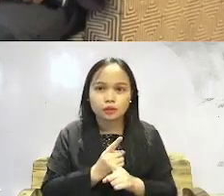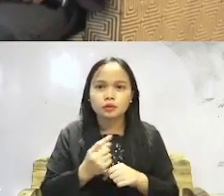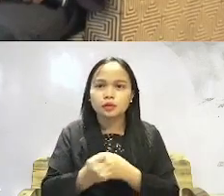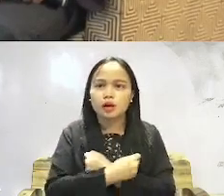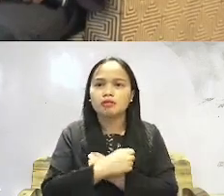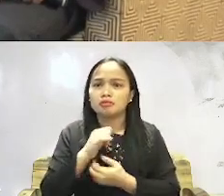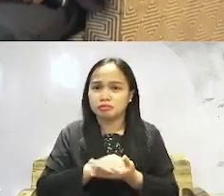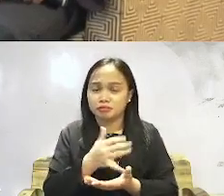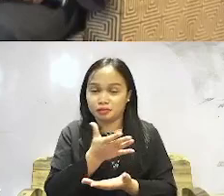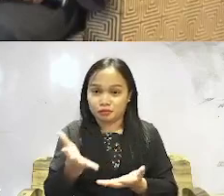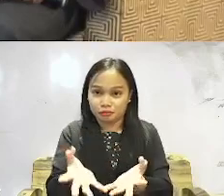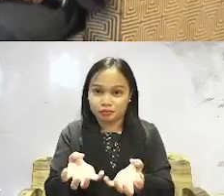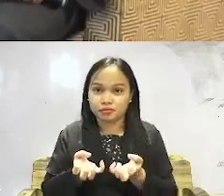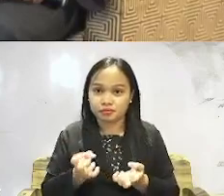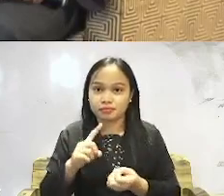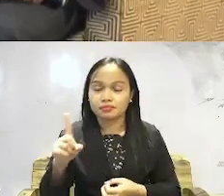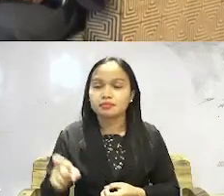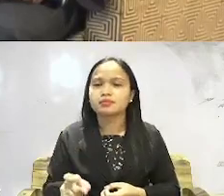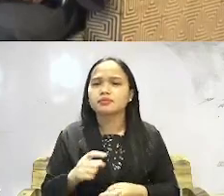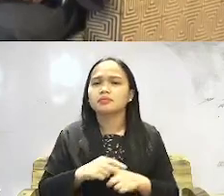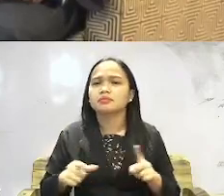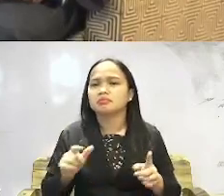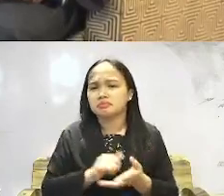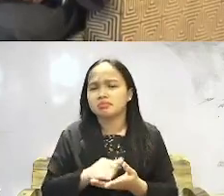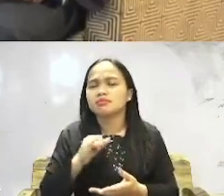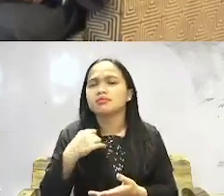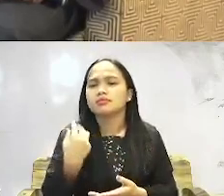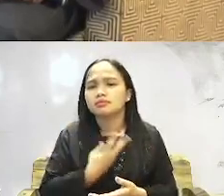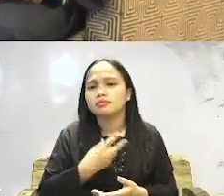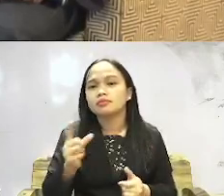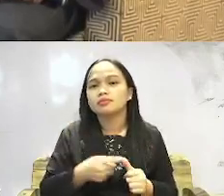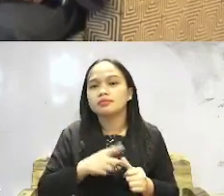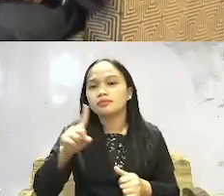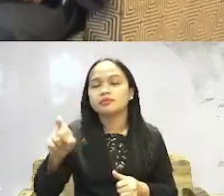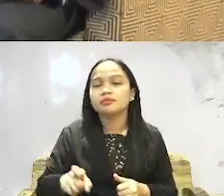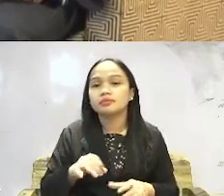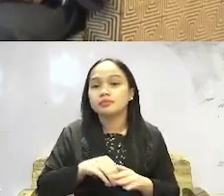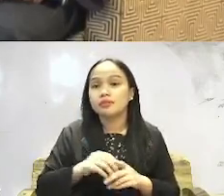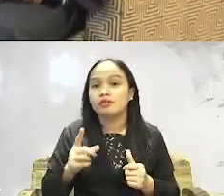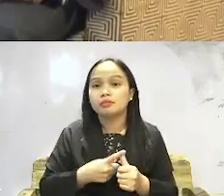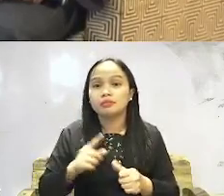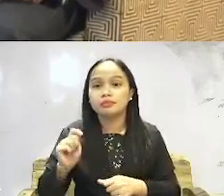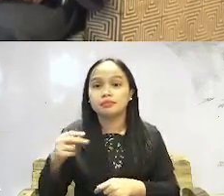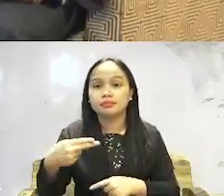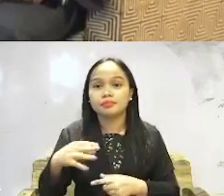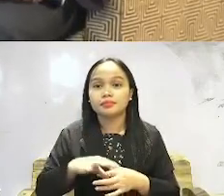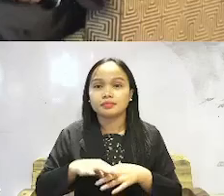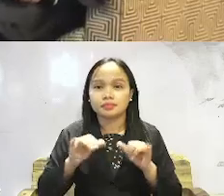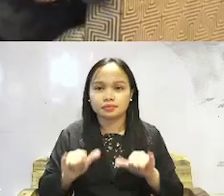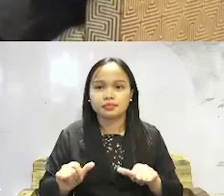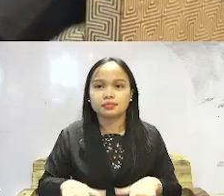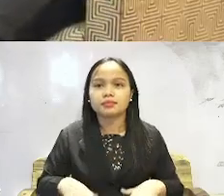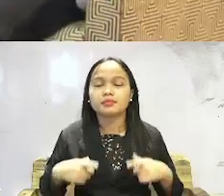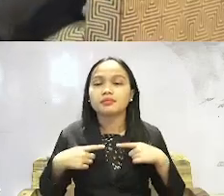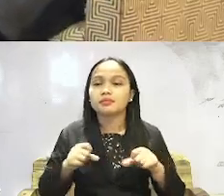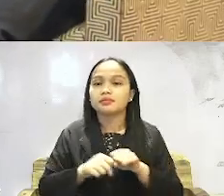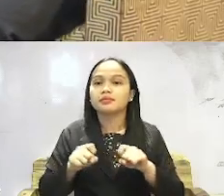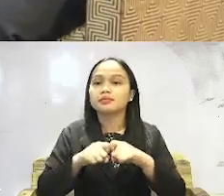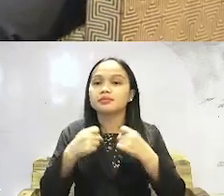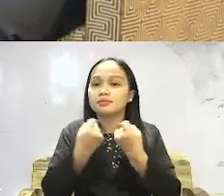gusto natin? Yeah. Diba? Yan yung unang tanong na diniscuss nung first Thursday ng Staying Alive. Kaya Team Focus,